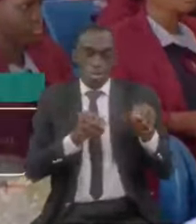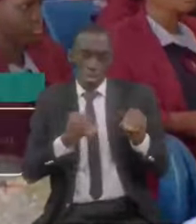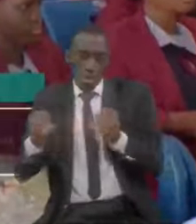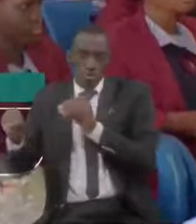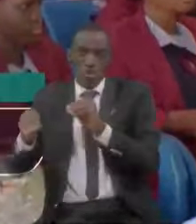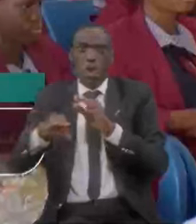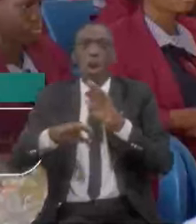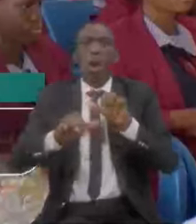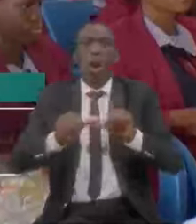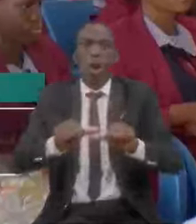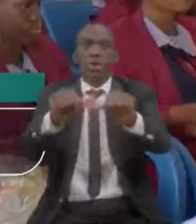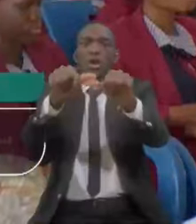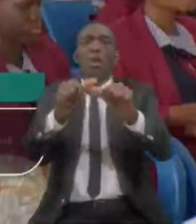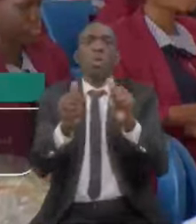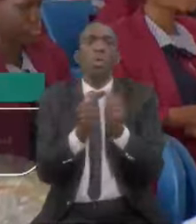mouvoir.